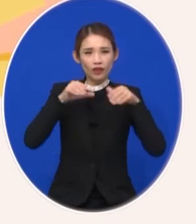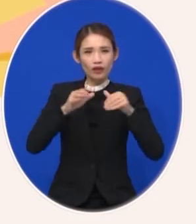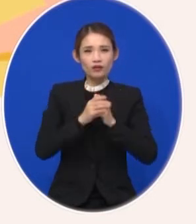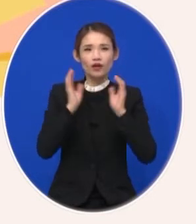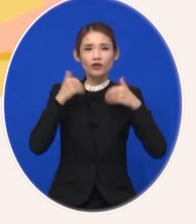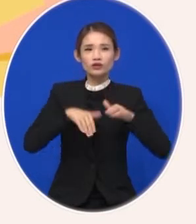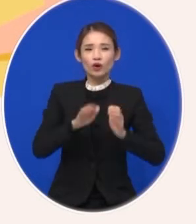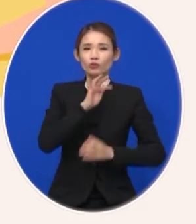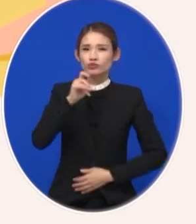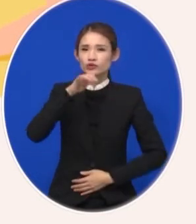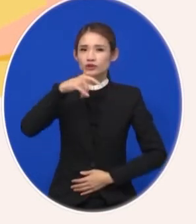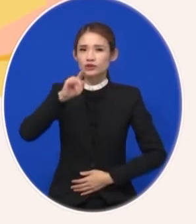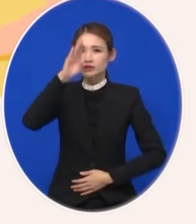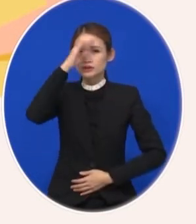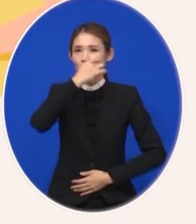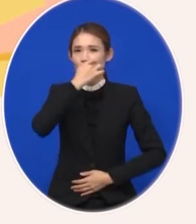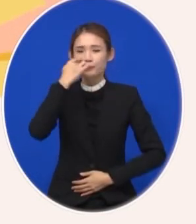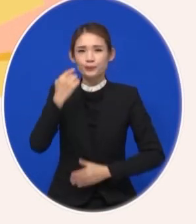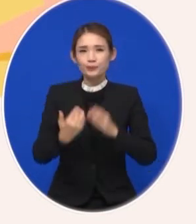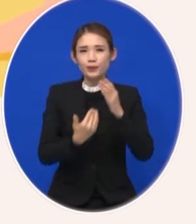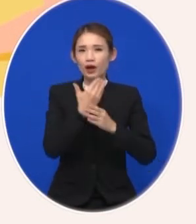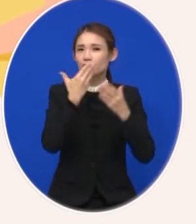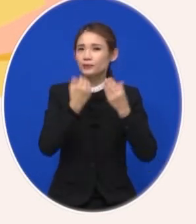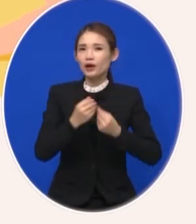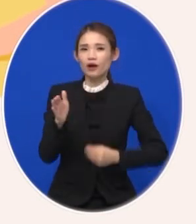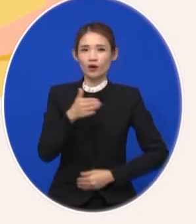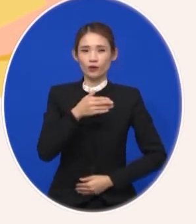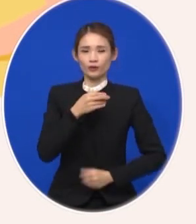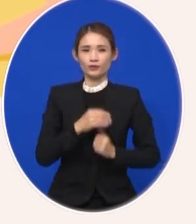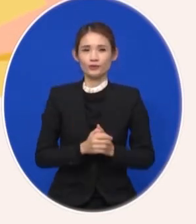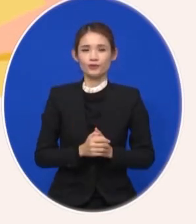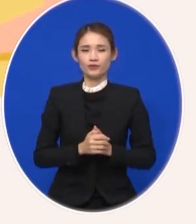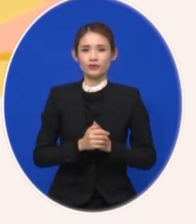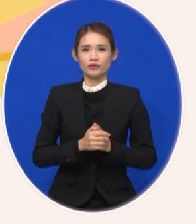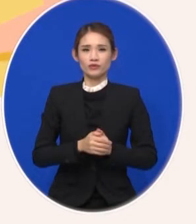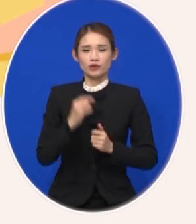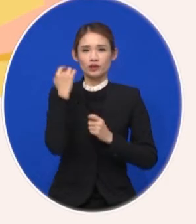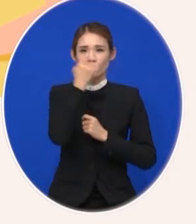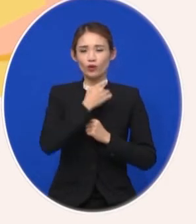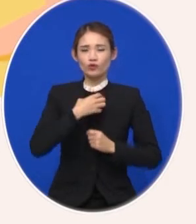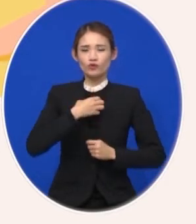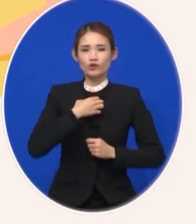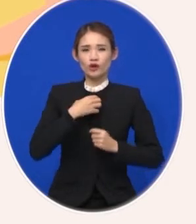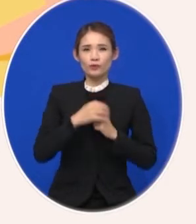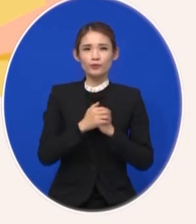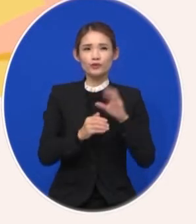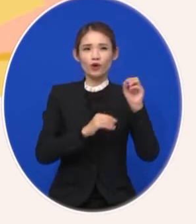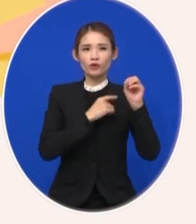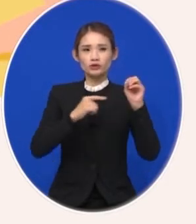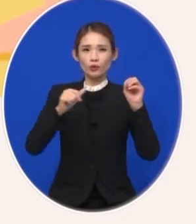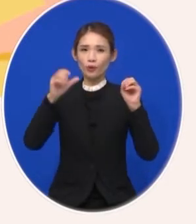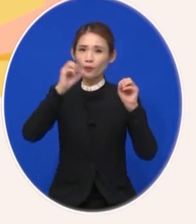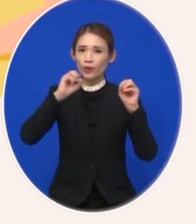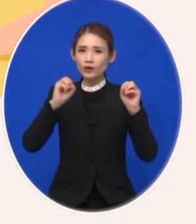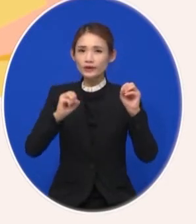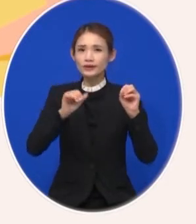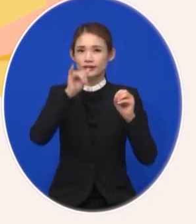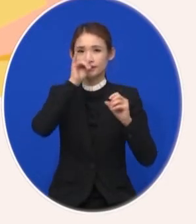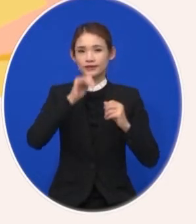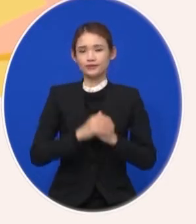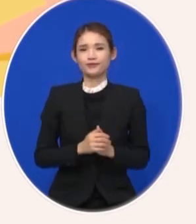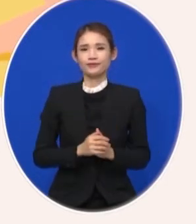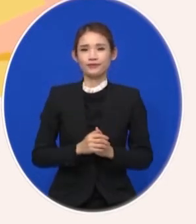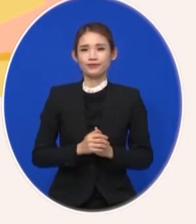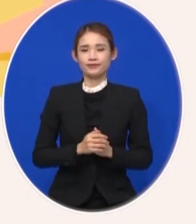태아에게서 선천성 풍진 증후군이 발생했던 사례가 없습니다. 이론적인 위험만 0.5%인 것으로 알려져